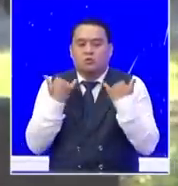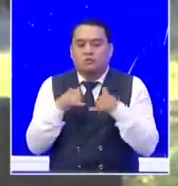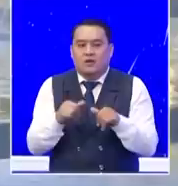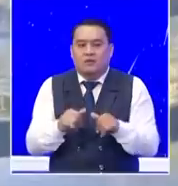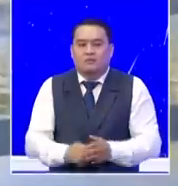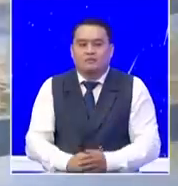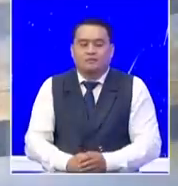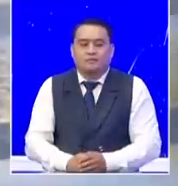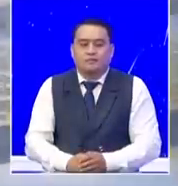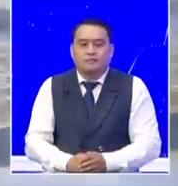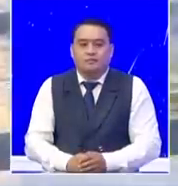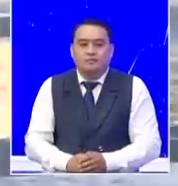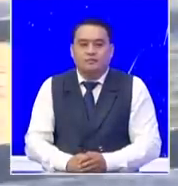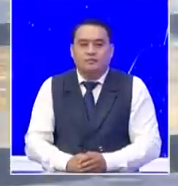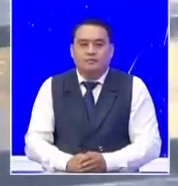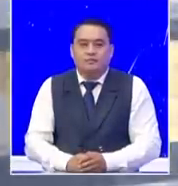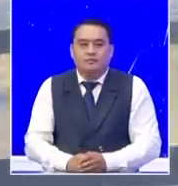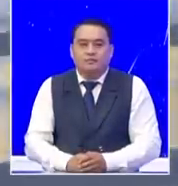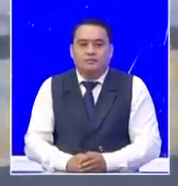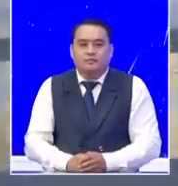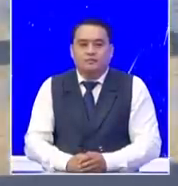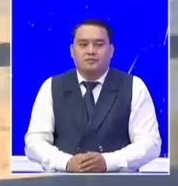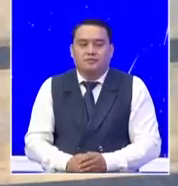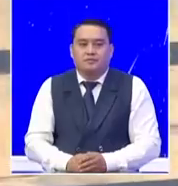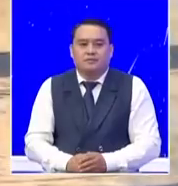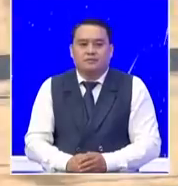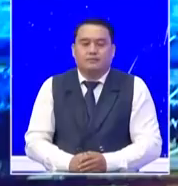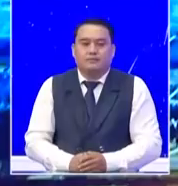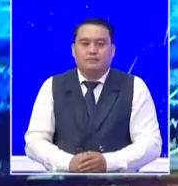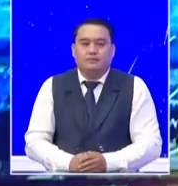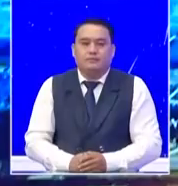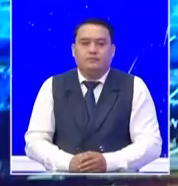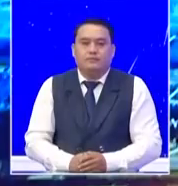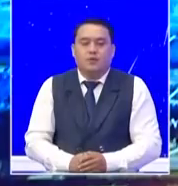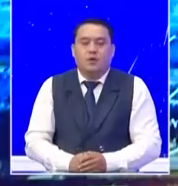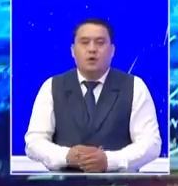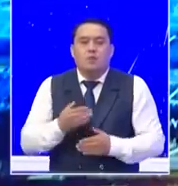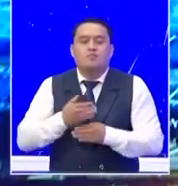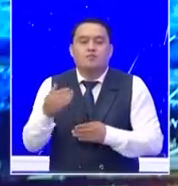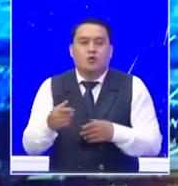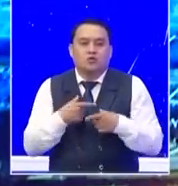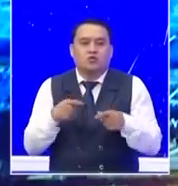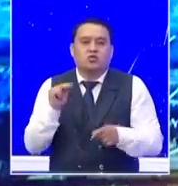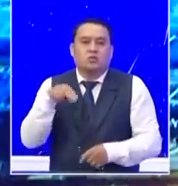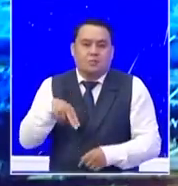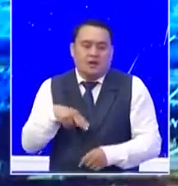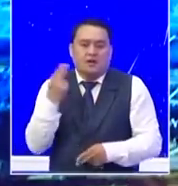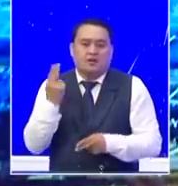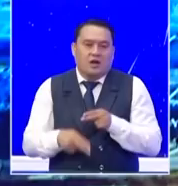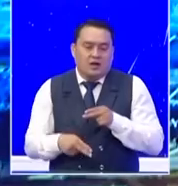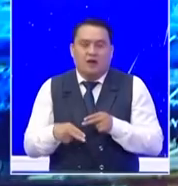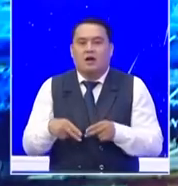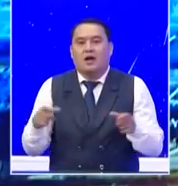центра. Айнур Мейрханова, Мади Байбусынов, телеканал ЖТСУ Талдыкурган. После снятия режима чрезвычайного положения и